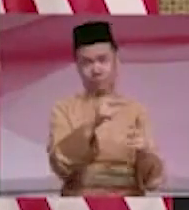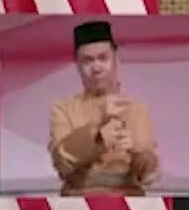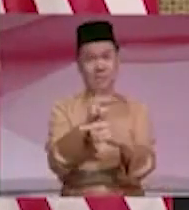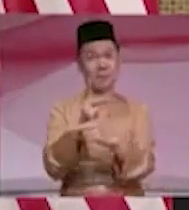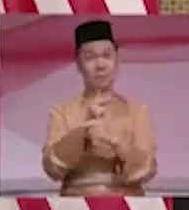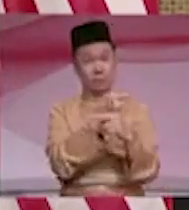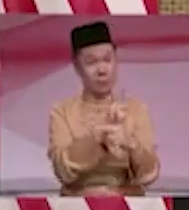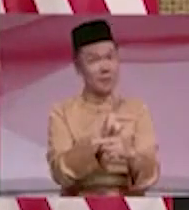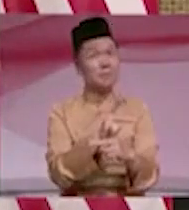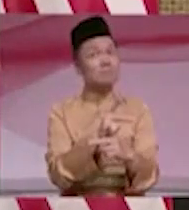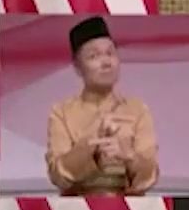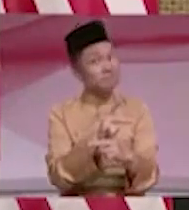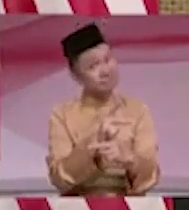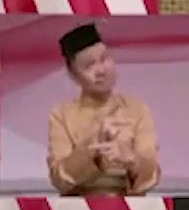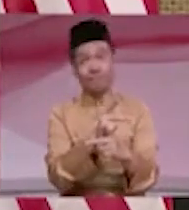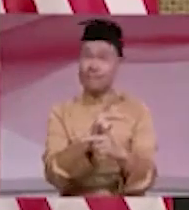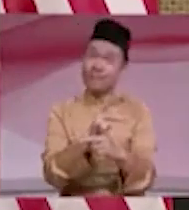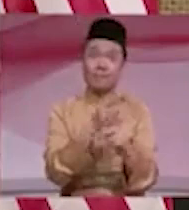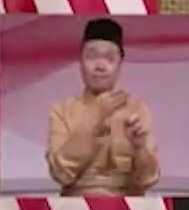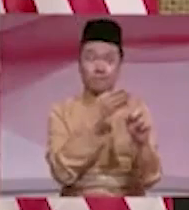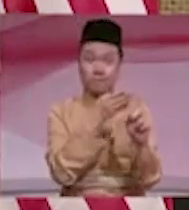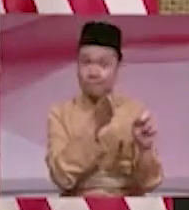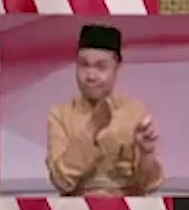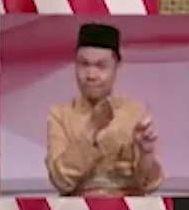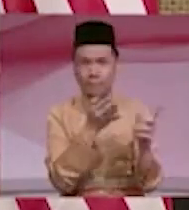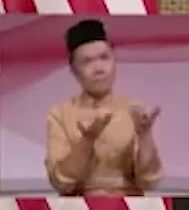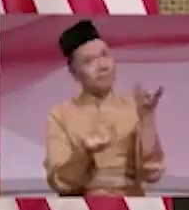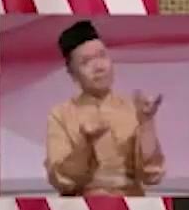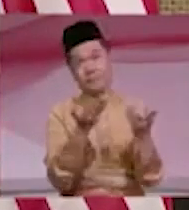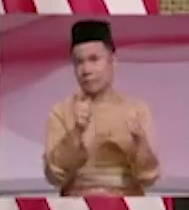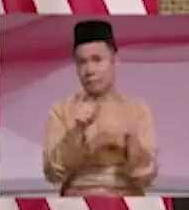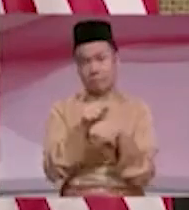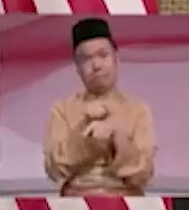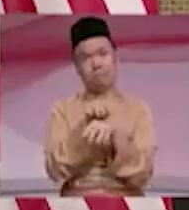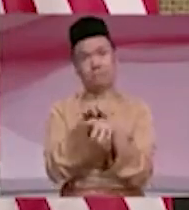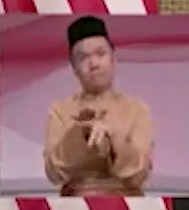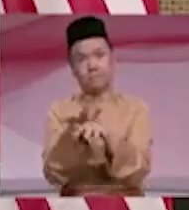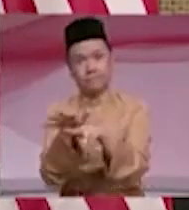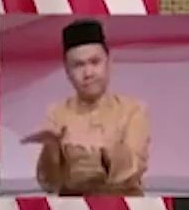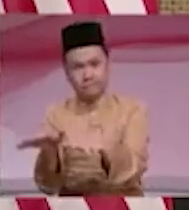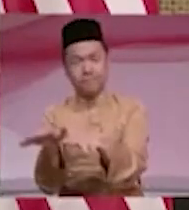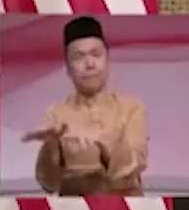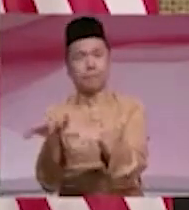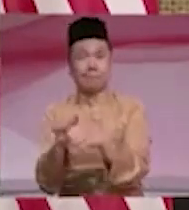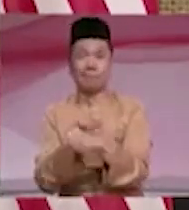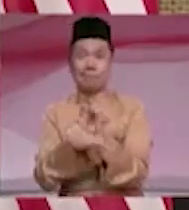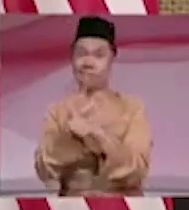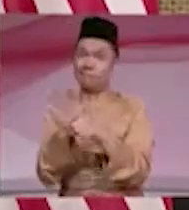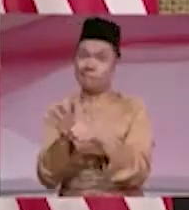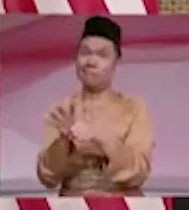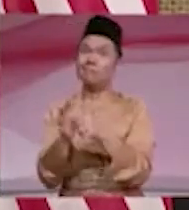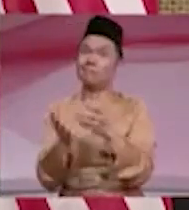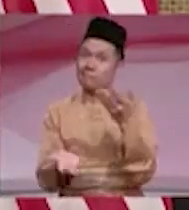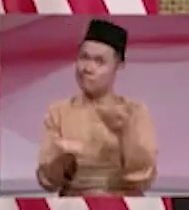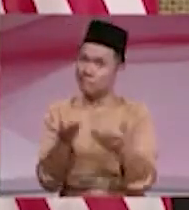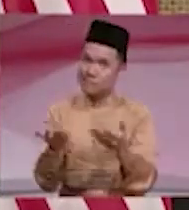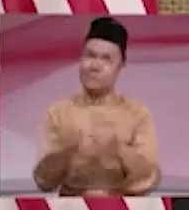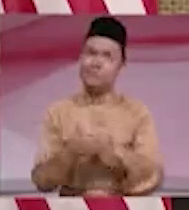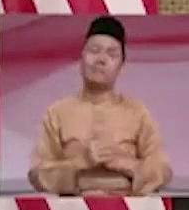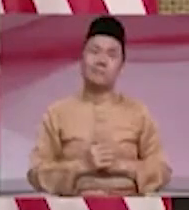kemungkinan jangkitan comics pantas merebak semasa musim perayaan ini adalah tinggi